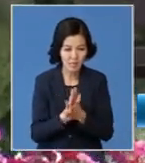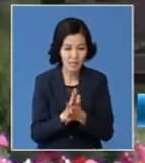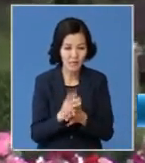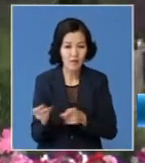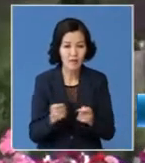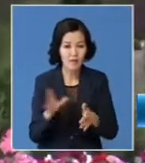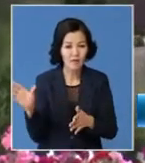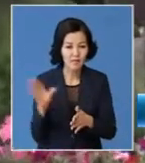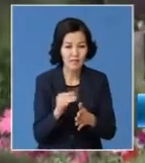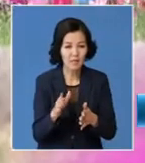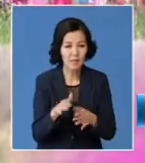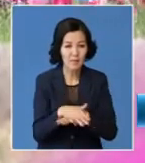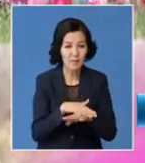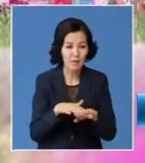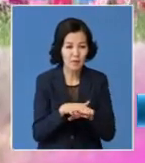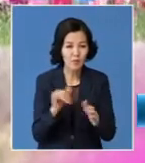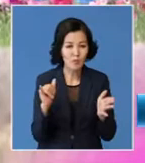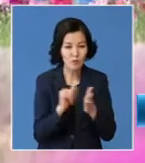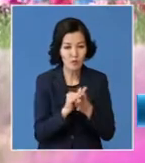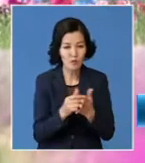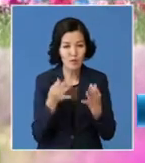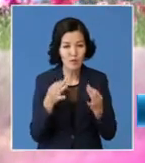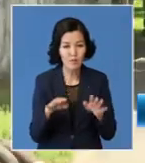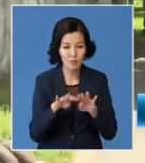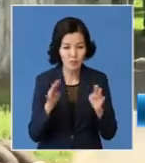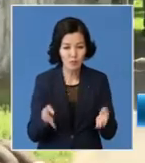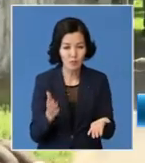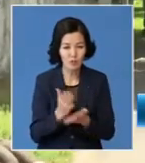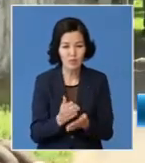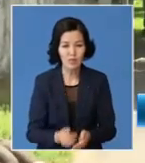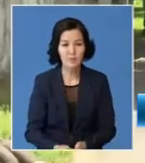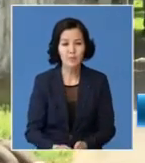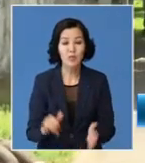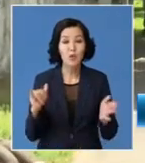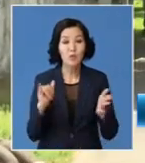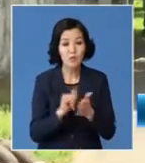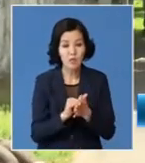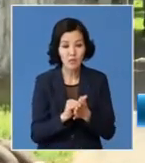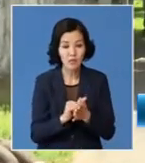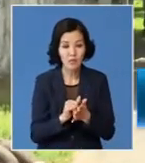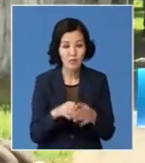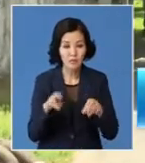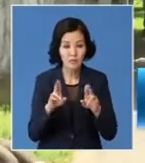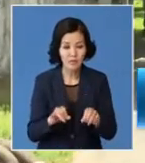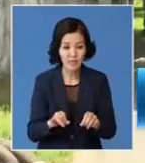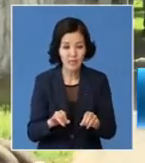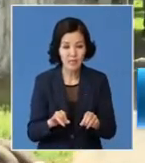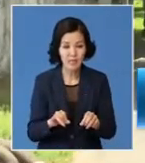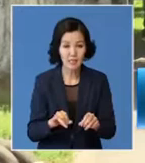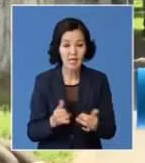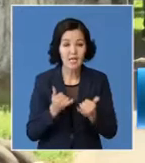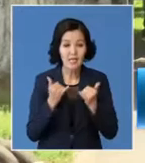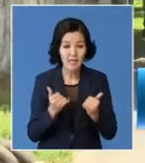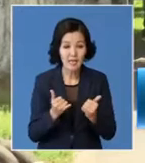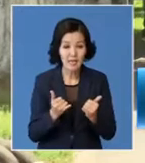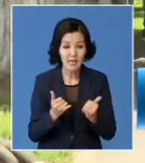во всех многолюдных местах установлены и обычные мусорки. Установлены урны, специализированные для именно вот